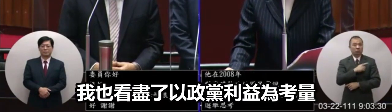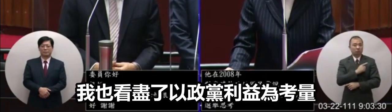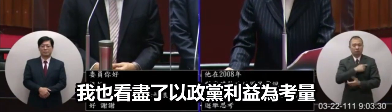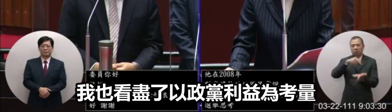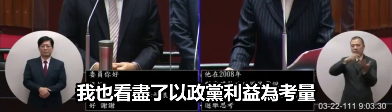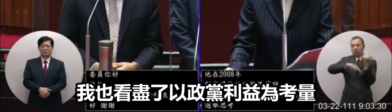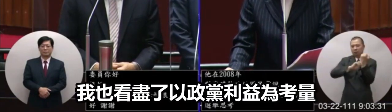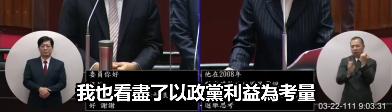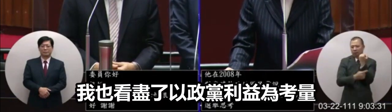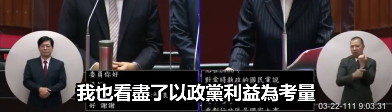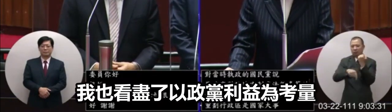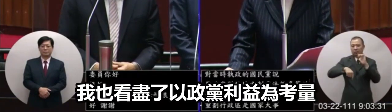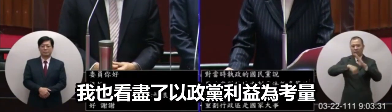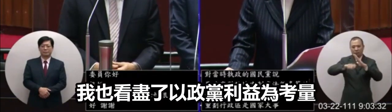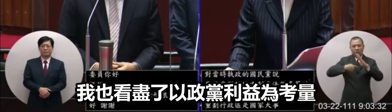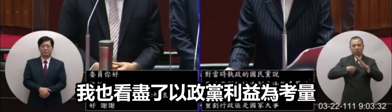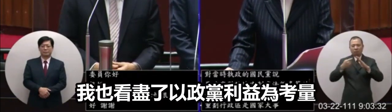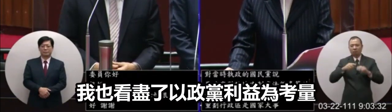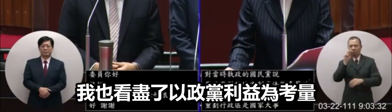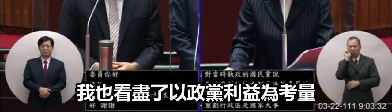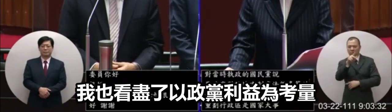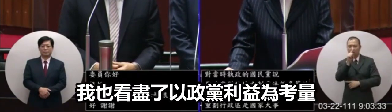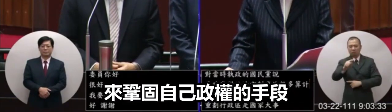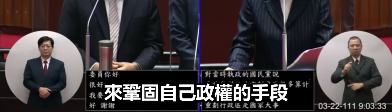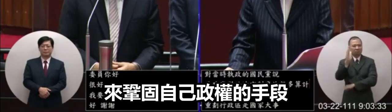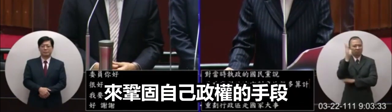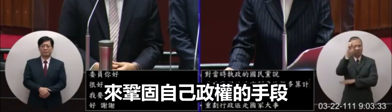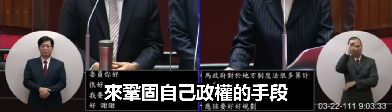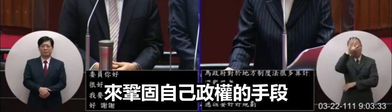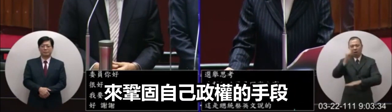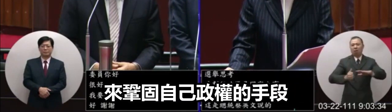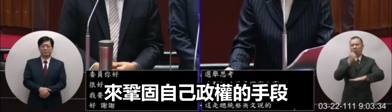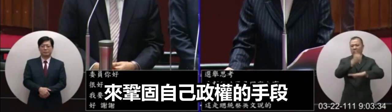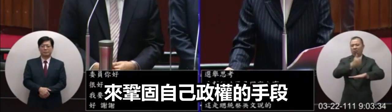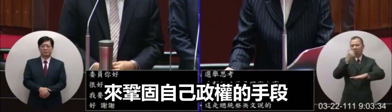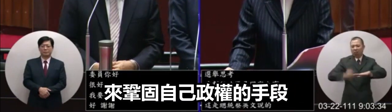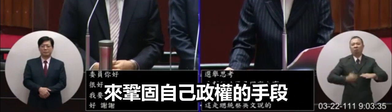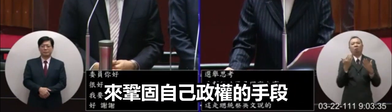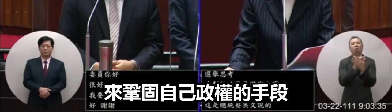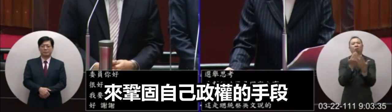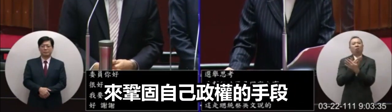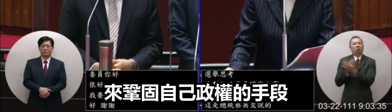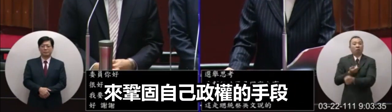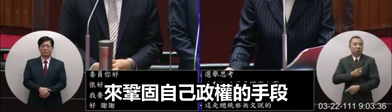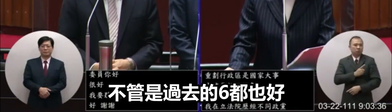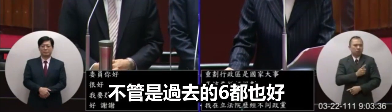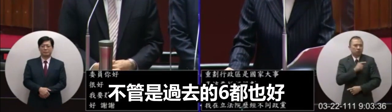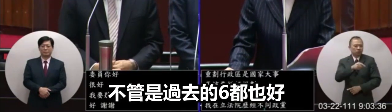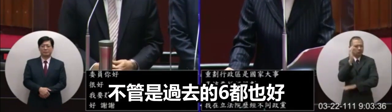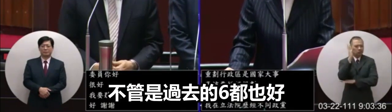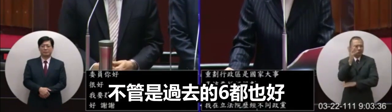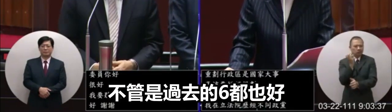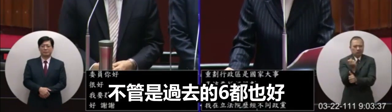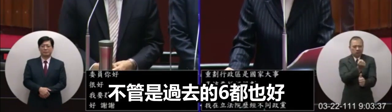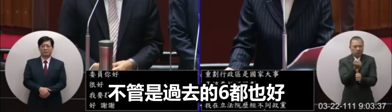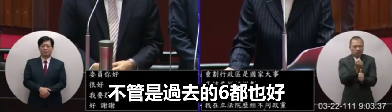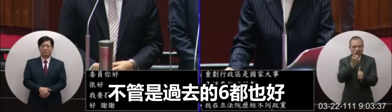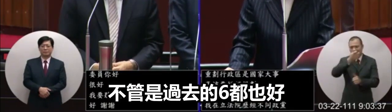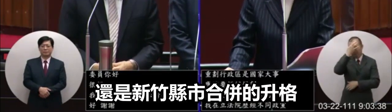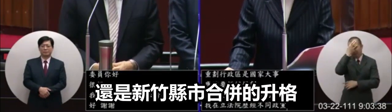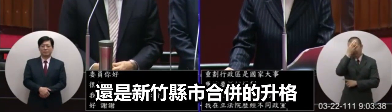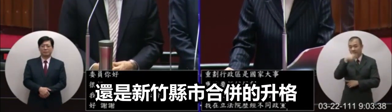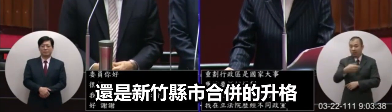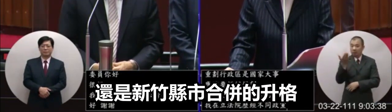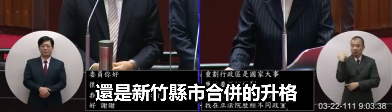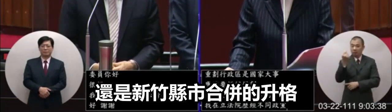我也看尽了以政党利益为考量来巩固自己政权的手段，不管是过去的六都也